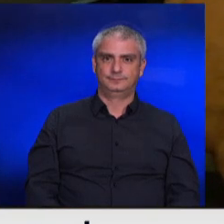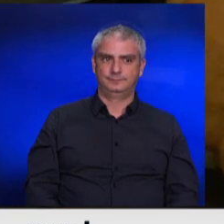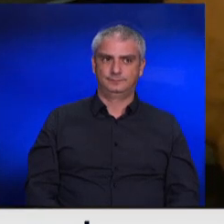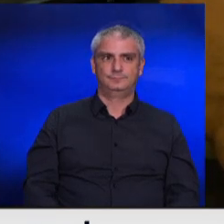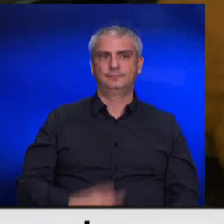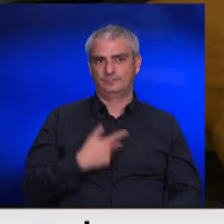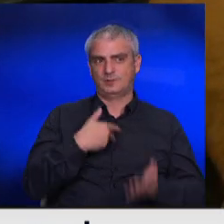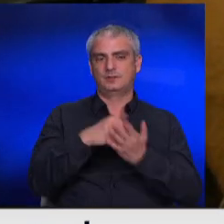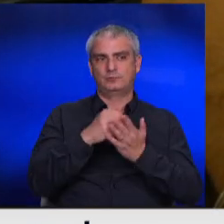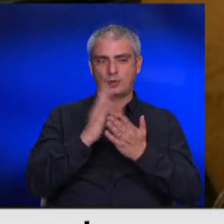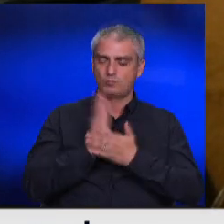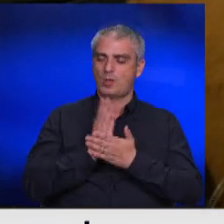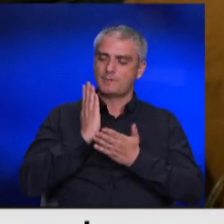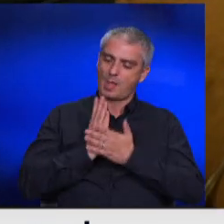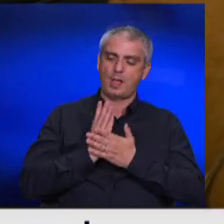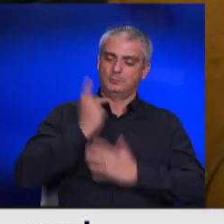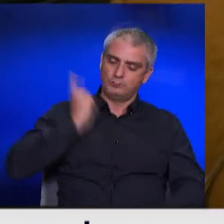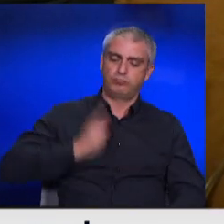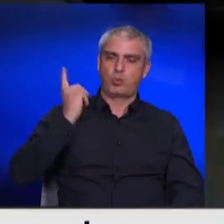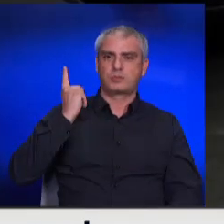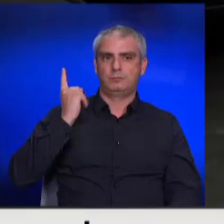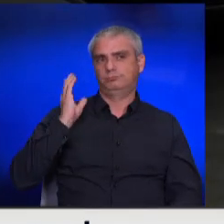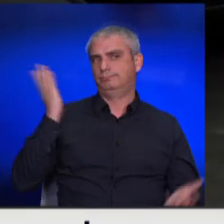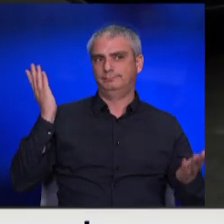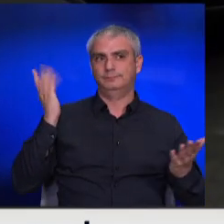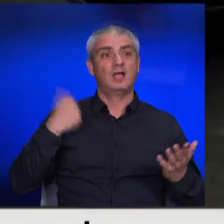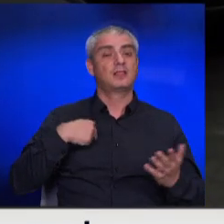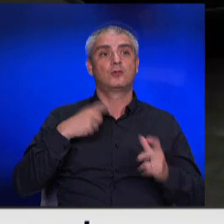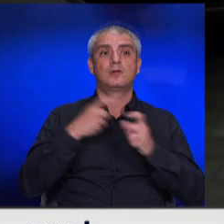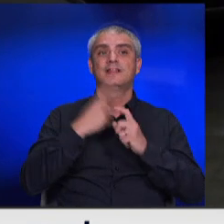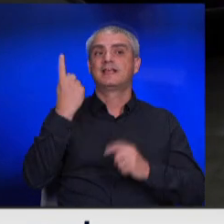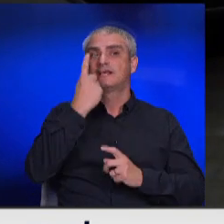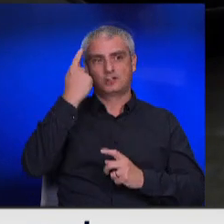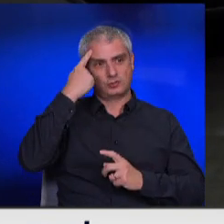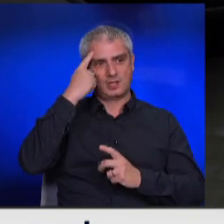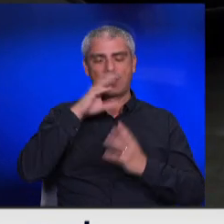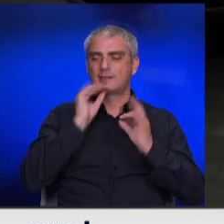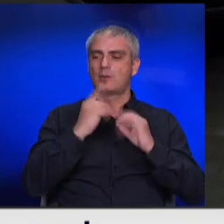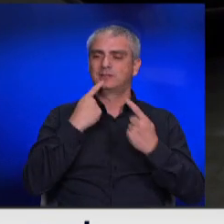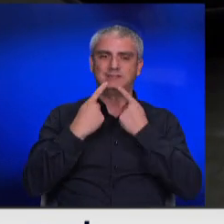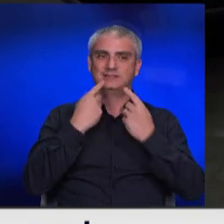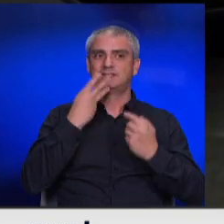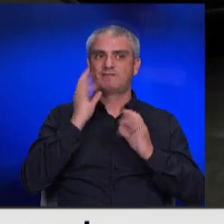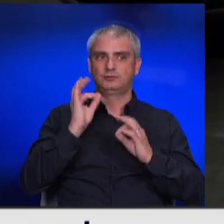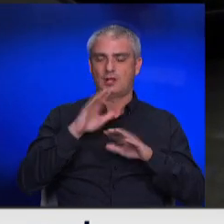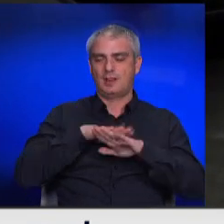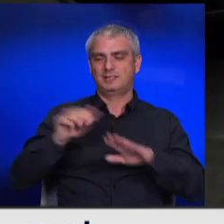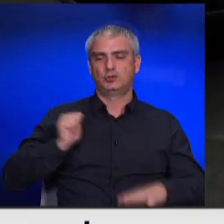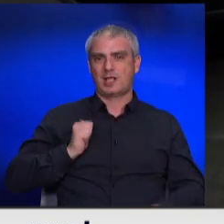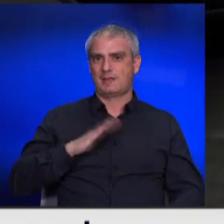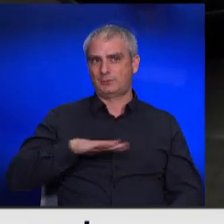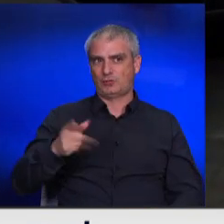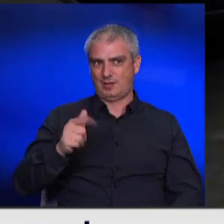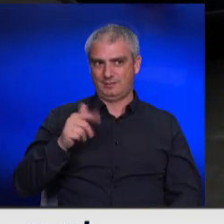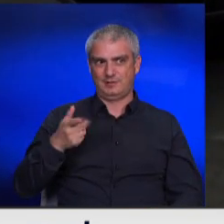ואנחנו נמשיך להיות מוכנים עד יום פקודה. אנחנו היחידה היא יחידה שיודעת לדבר טוב מאוד את השפה של זרוע היבשה.